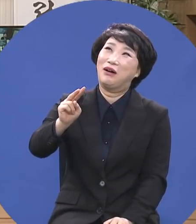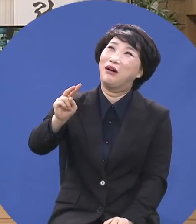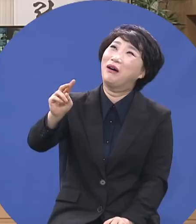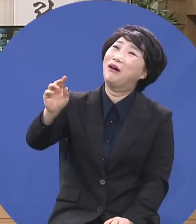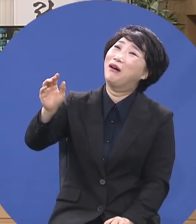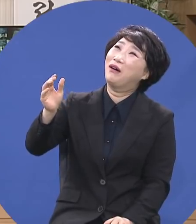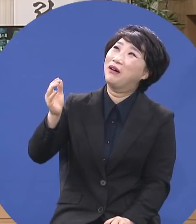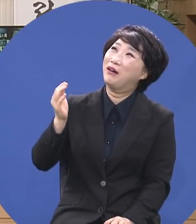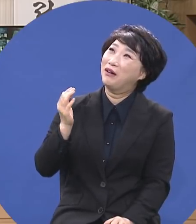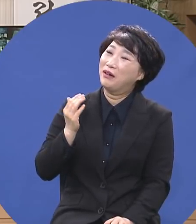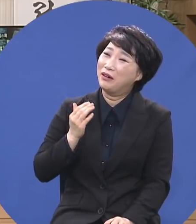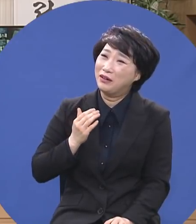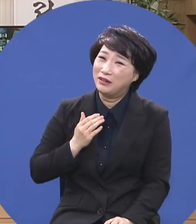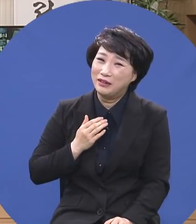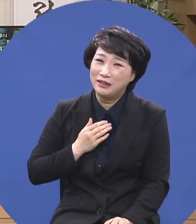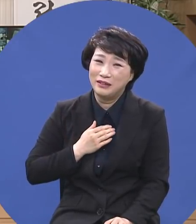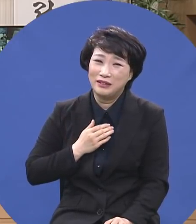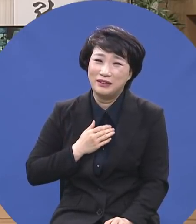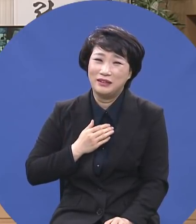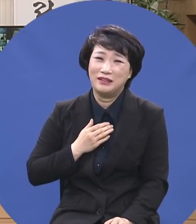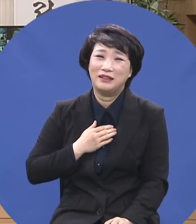주여